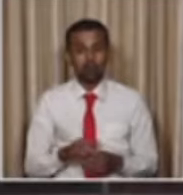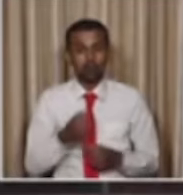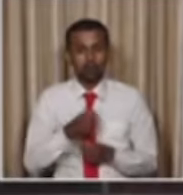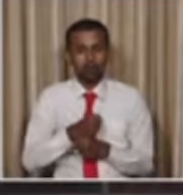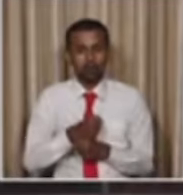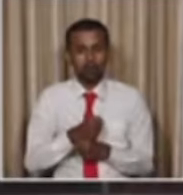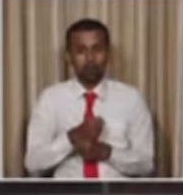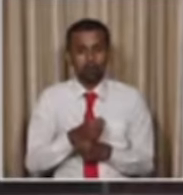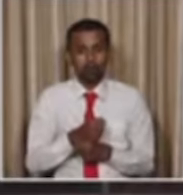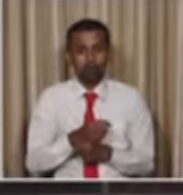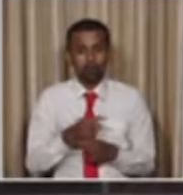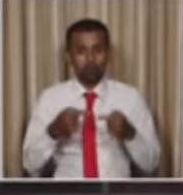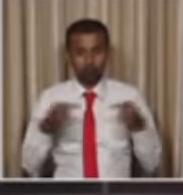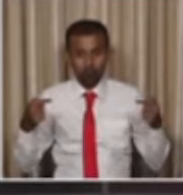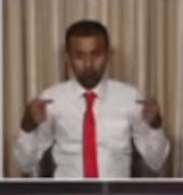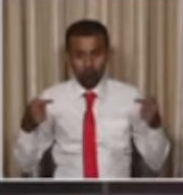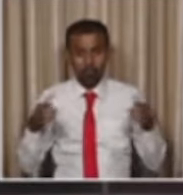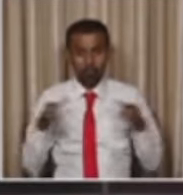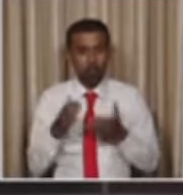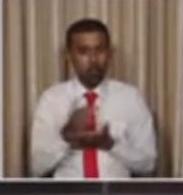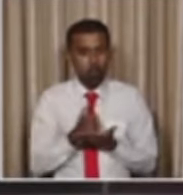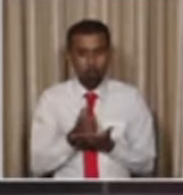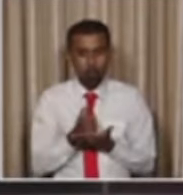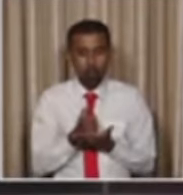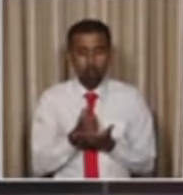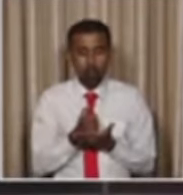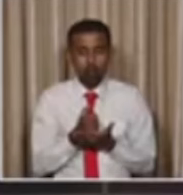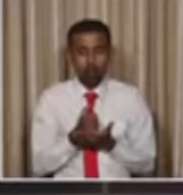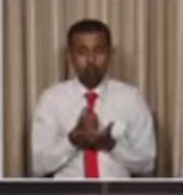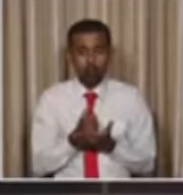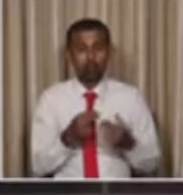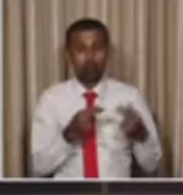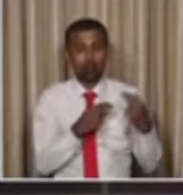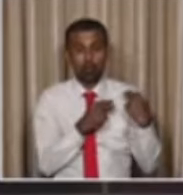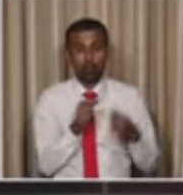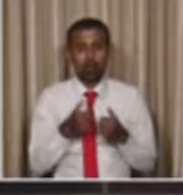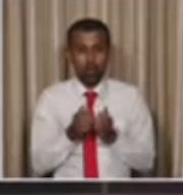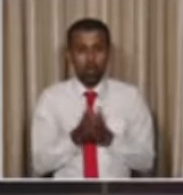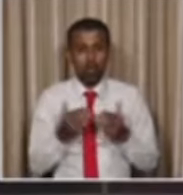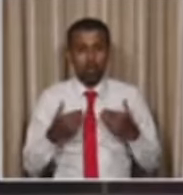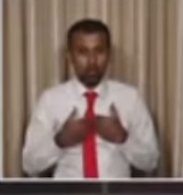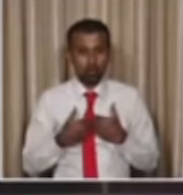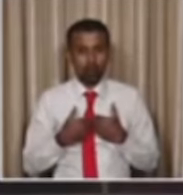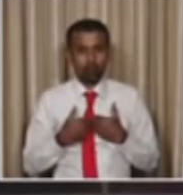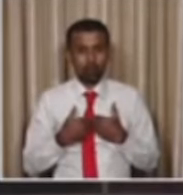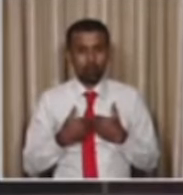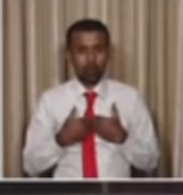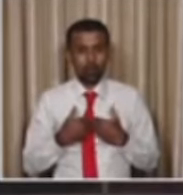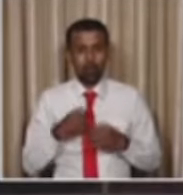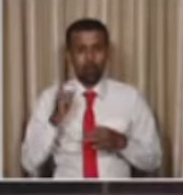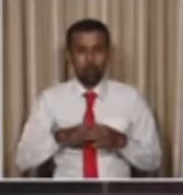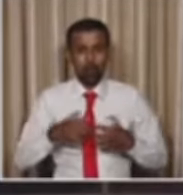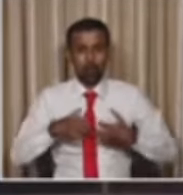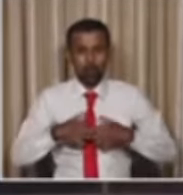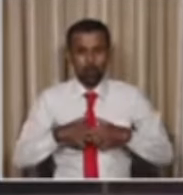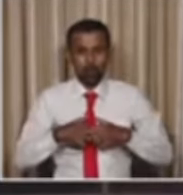නෙවෙයි විපක්ෂයේ මේ සියලුම මන්ත්‍රීවරුන්ගේ පහරකාරයා අපේ ප්‍රශ්නයක් ගැටලුවක්